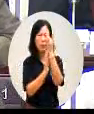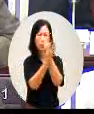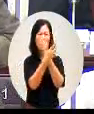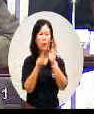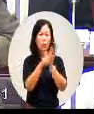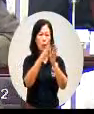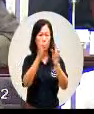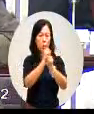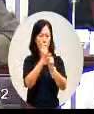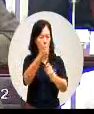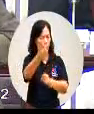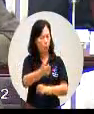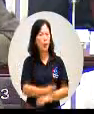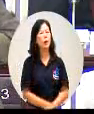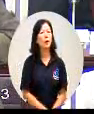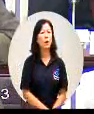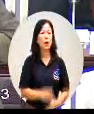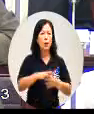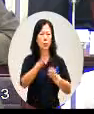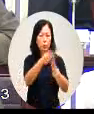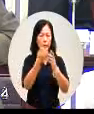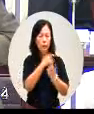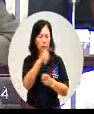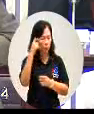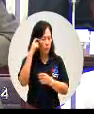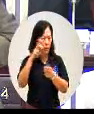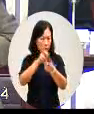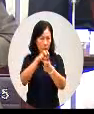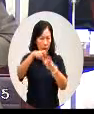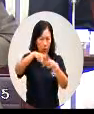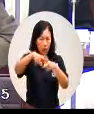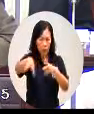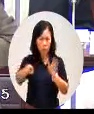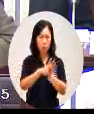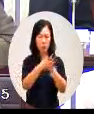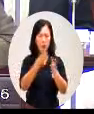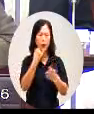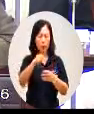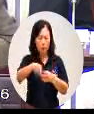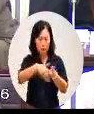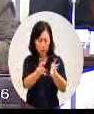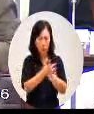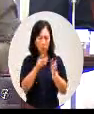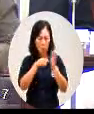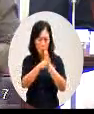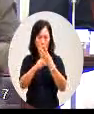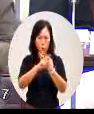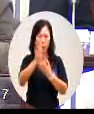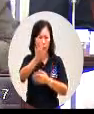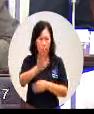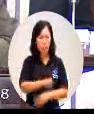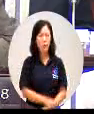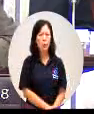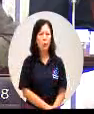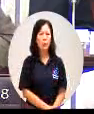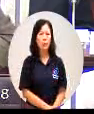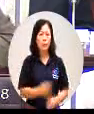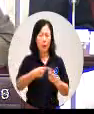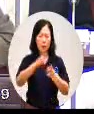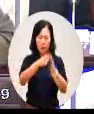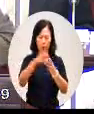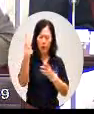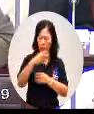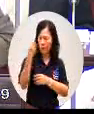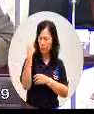种植的非常好。那我觉得我们养工处他们有这个部分的专业。应该这个部分重